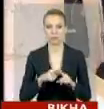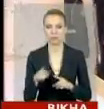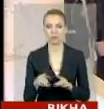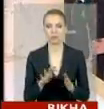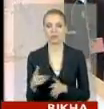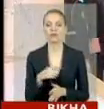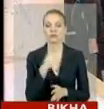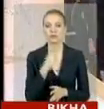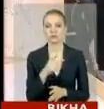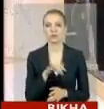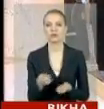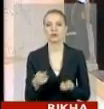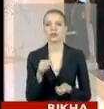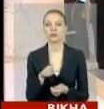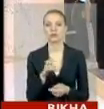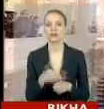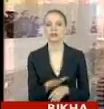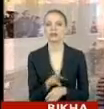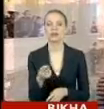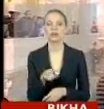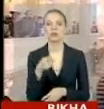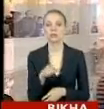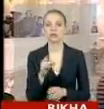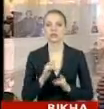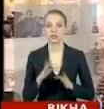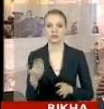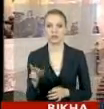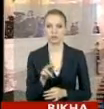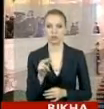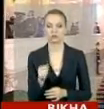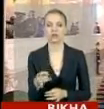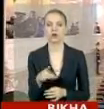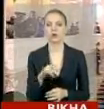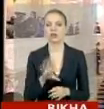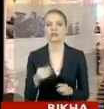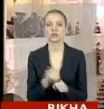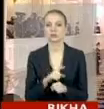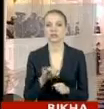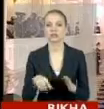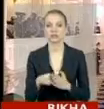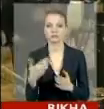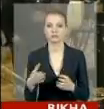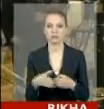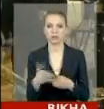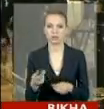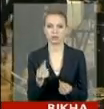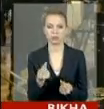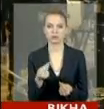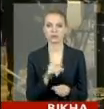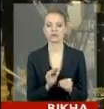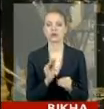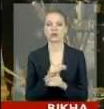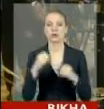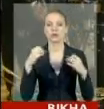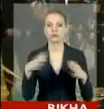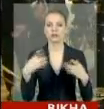Посмотрим. Уряд Тимошенко не виділив ані копійки на свято Януковича. Регіонали все робили партійним коштом. Додаткове